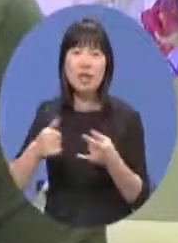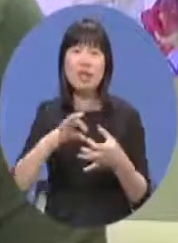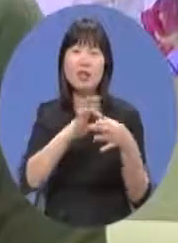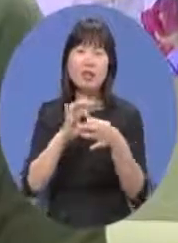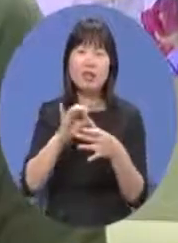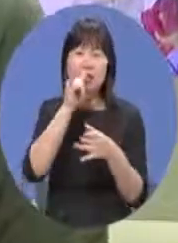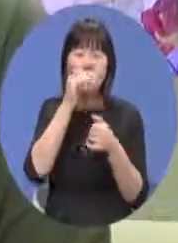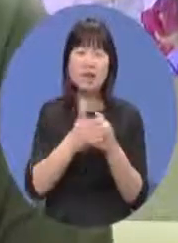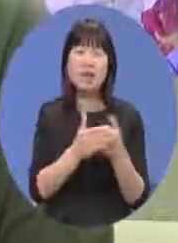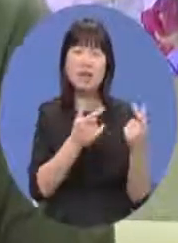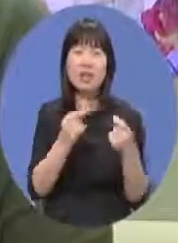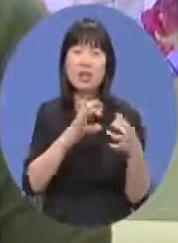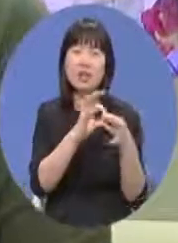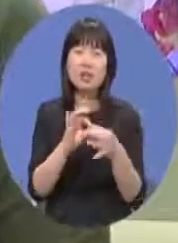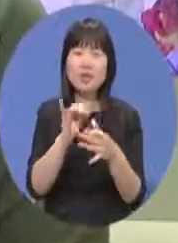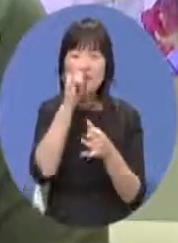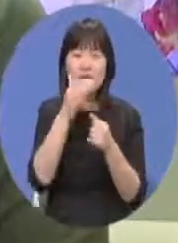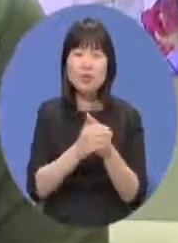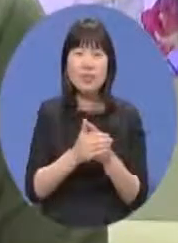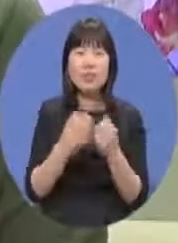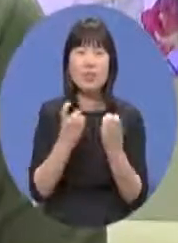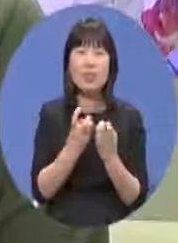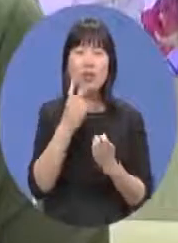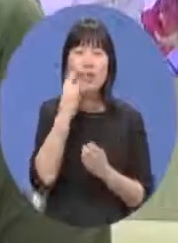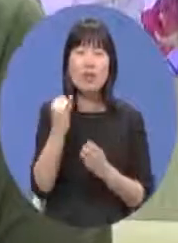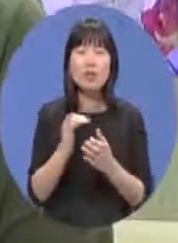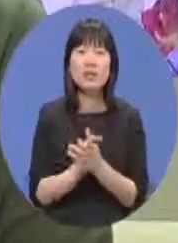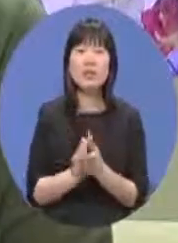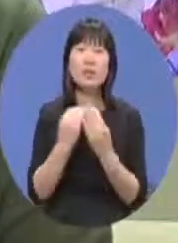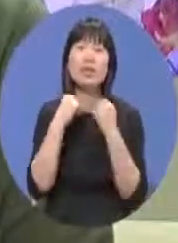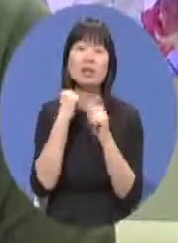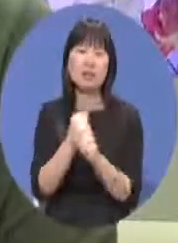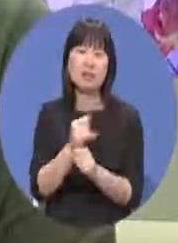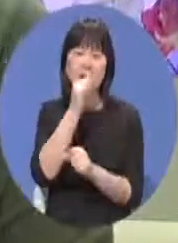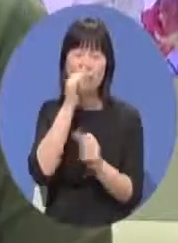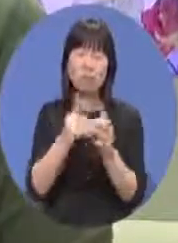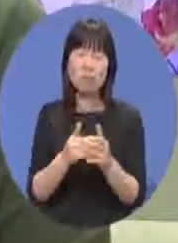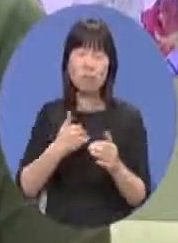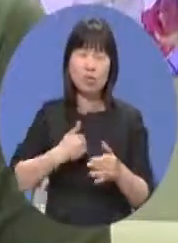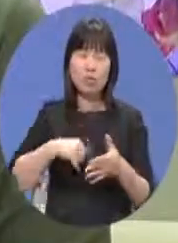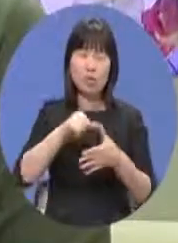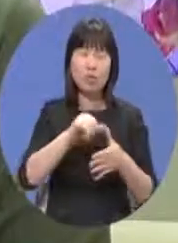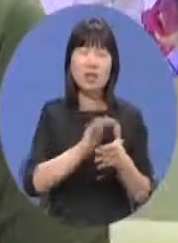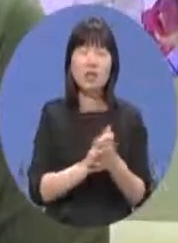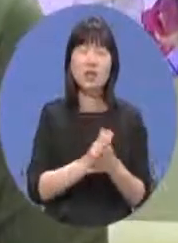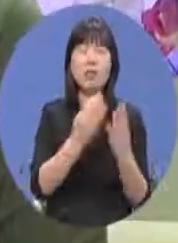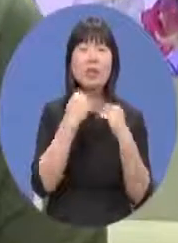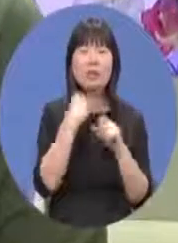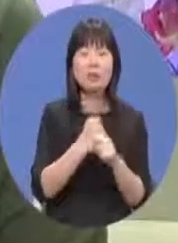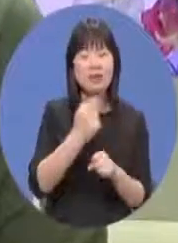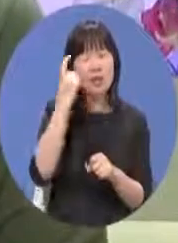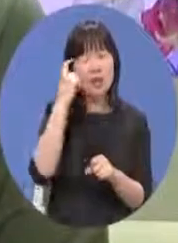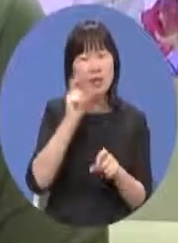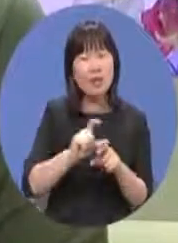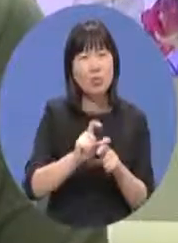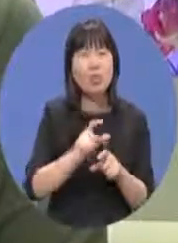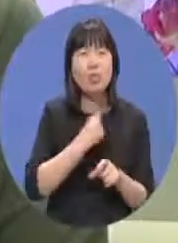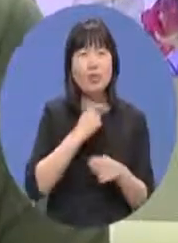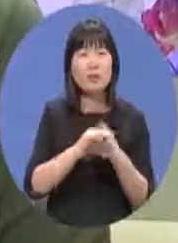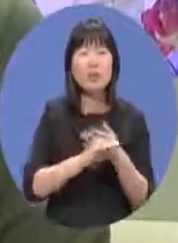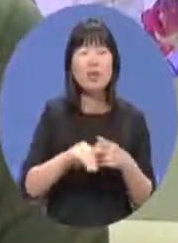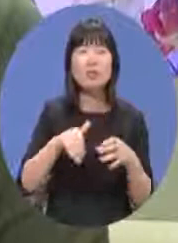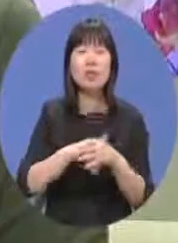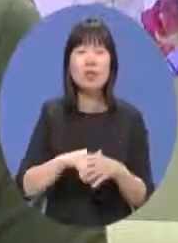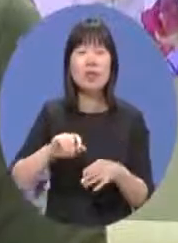가잖아요. 그래요. 같이 가기 때문에 어떻게 하면 엄마들 친구도 많이 만들고, 우리 아이 도훈이 친구도 많이 만들까 궁리를 하시려면 또그